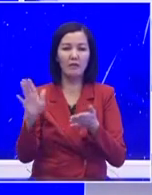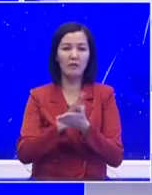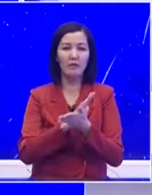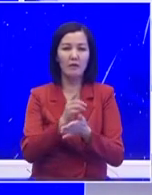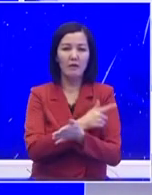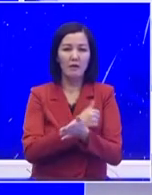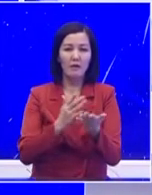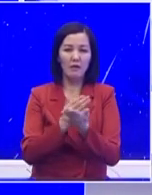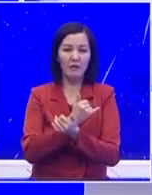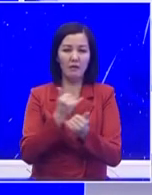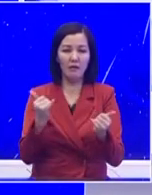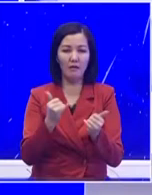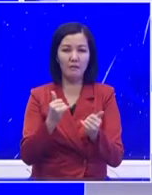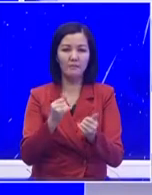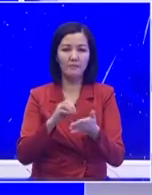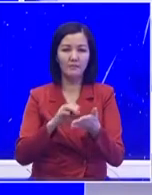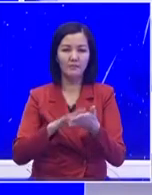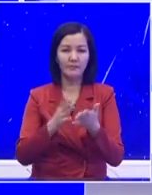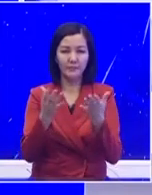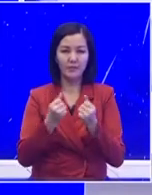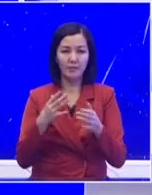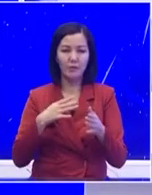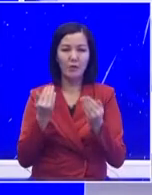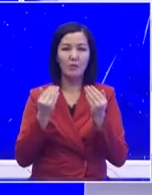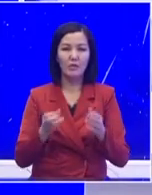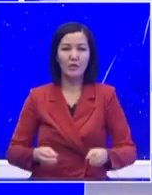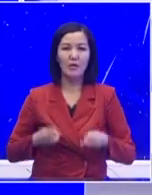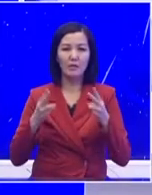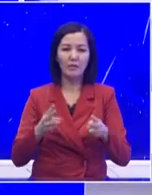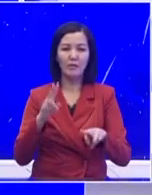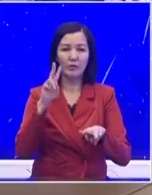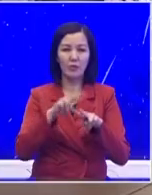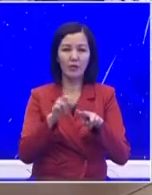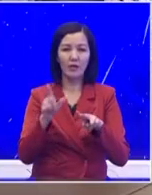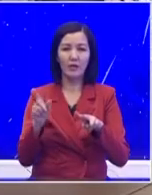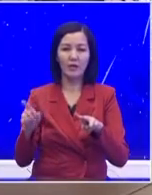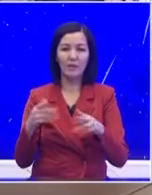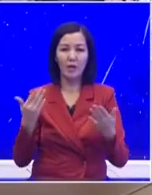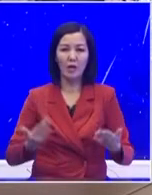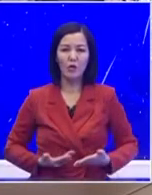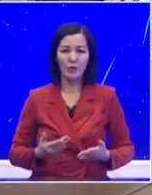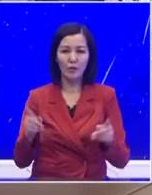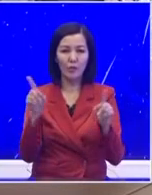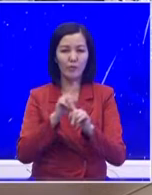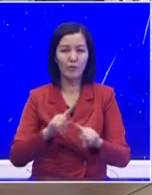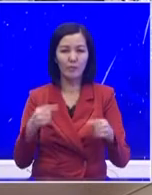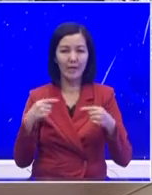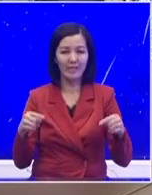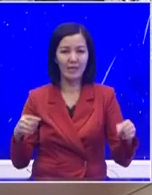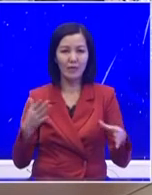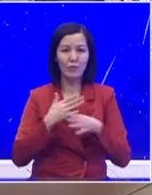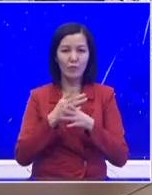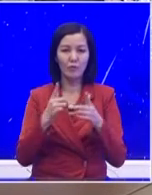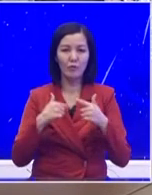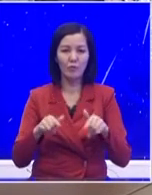көмек көрсетіледі. Диспансерлік есепке алынады. Бұл туралы қылмыстық жазасын өтеген адамдарға әлеуметтік және өзге де көмекті